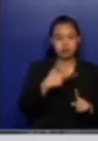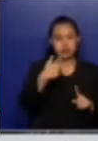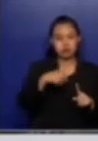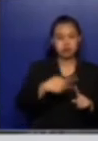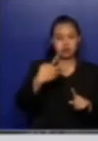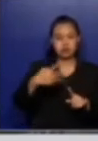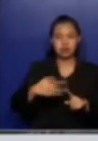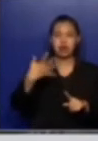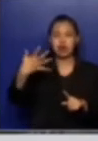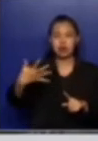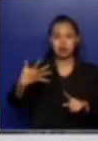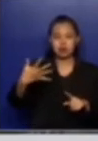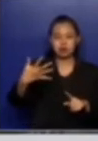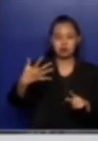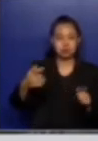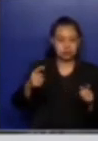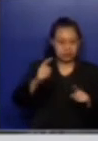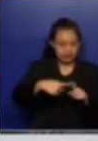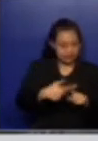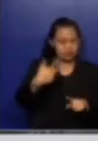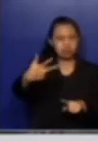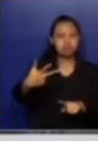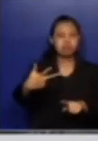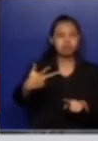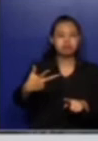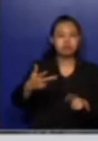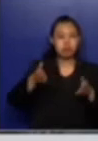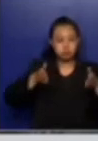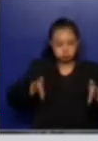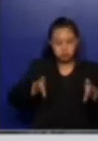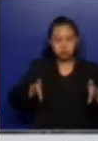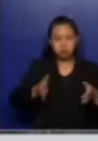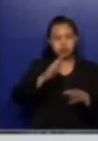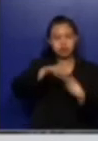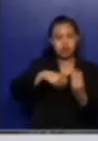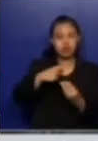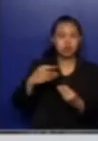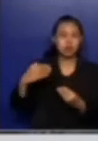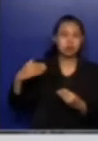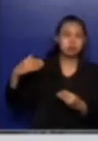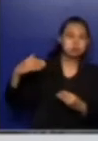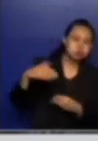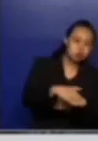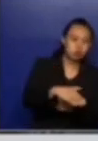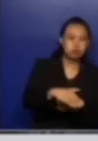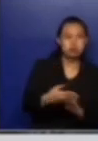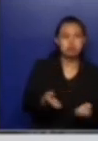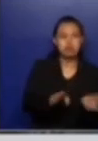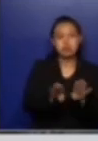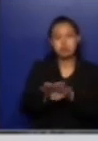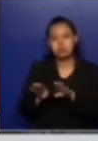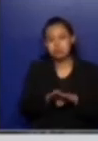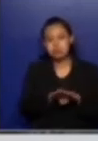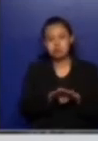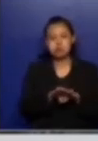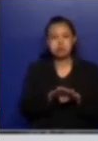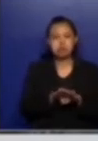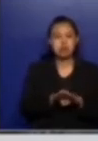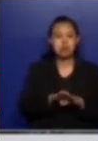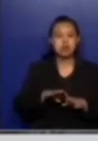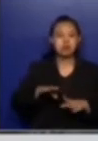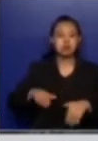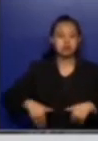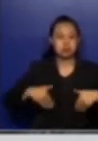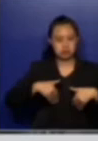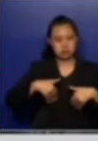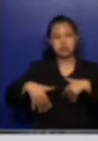า3เดือนเต็มๆนี่นะครับเศรษฐกิจโดนปิดบ้านปิดเมืองพี่น้องประชาชนให้ความร่ว